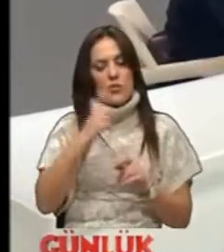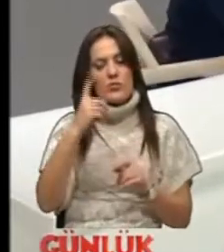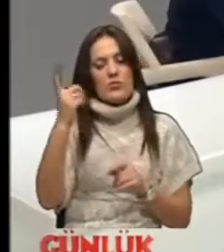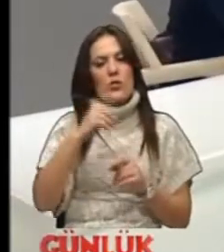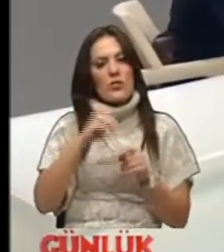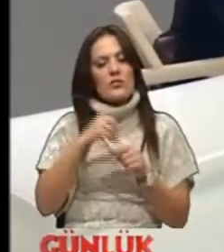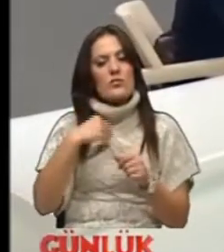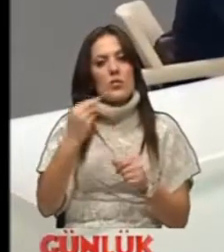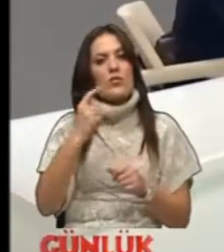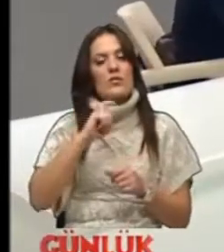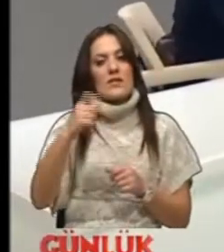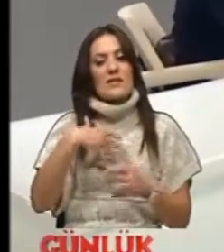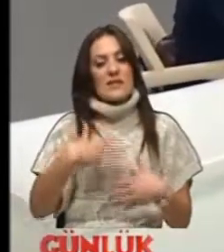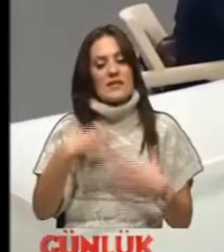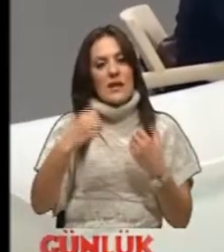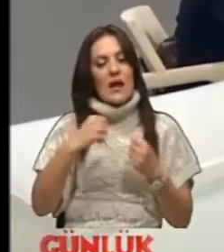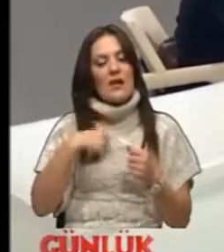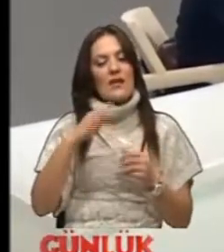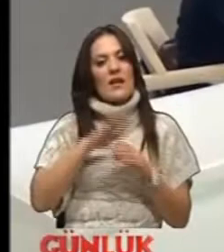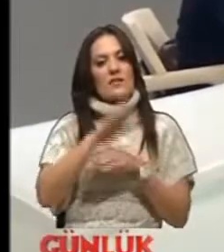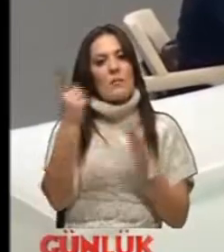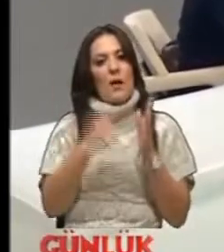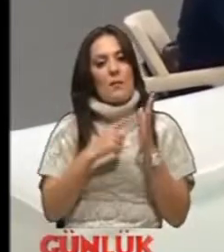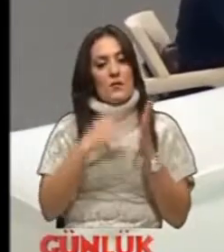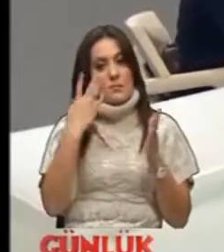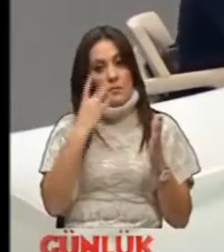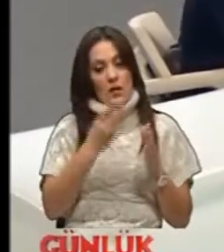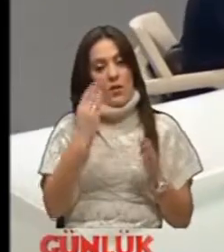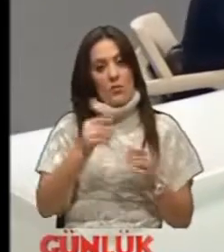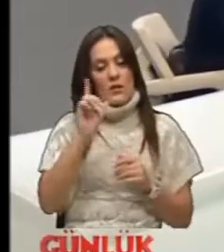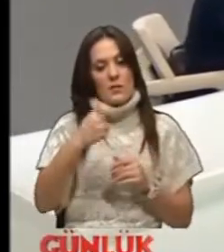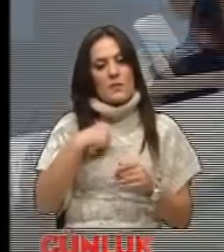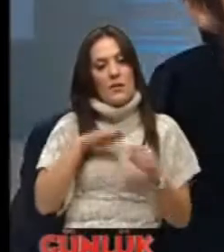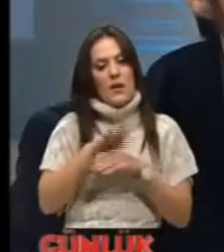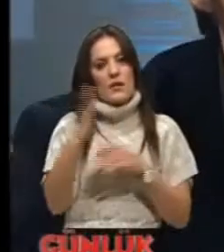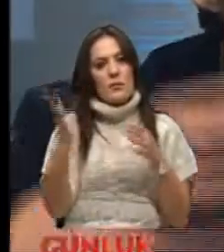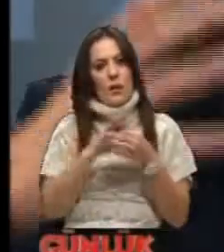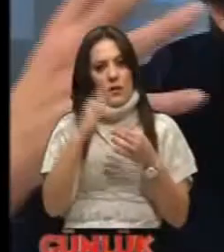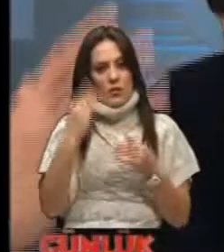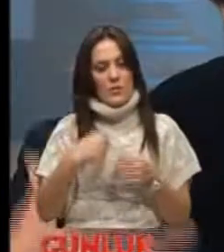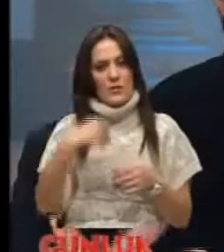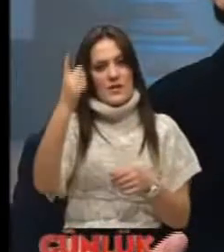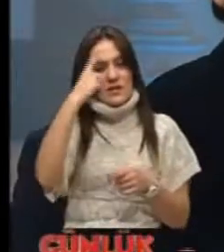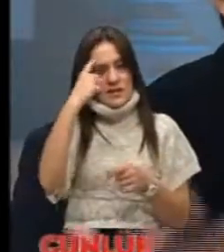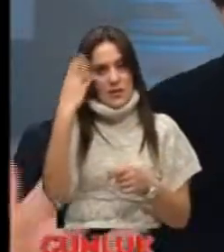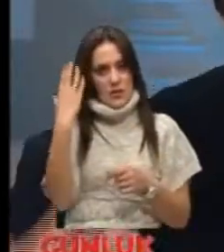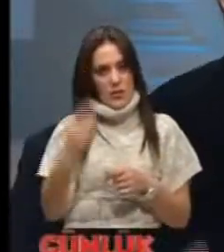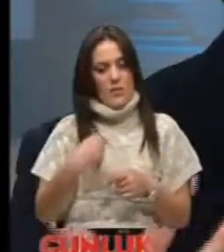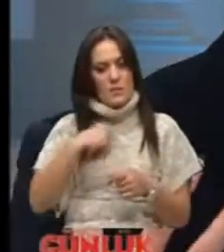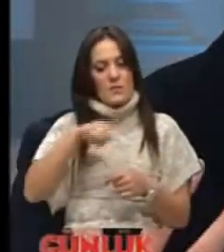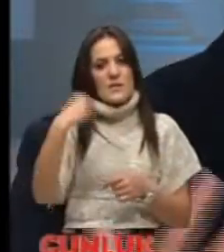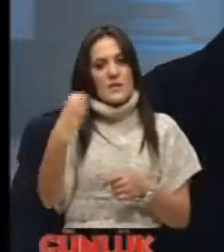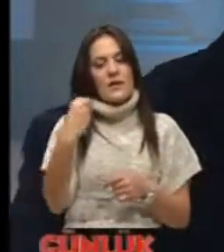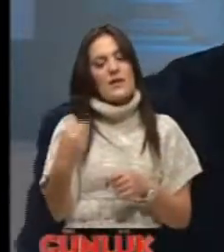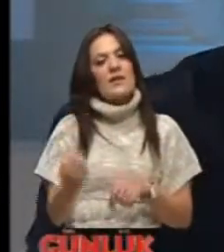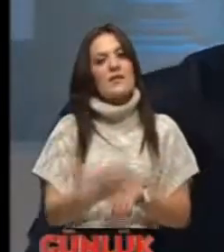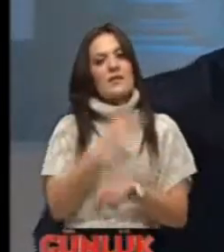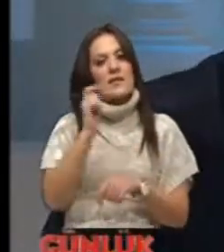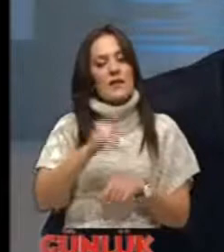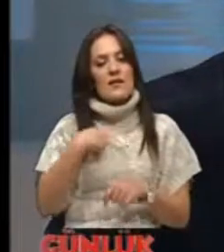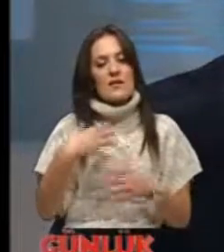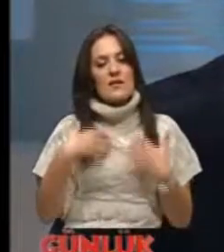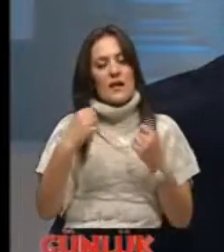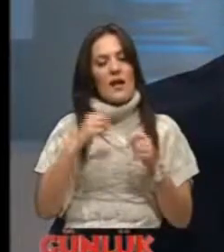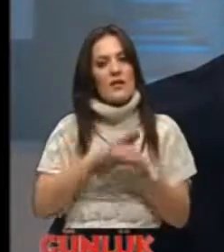bir cevap. Sağlıklı yaşam amaçları belirlememiz lazım. Evet. Bizim hayata bağlanacağımız, zihinsel olarak bizi iyi hissettirecek